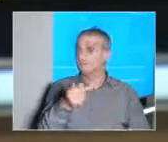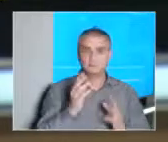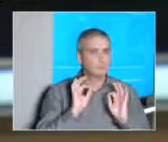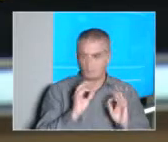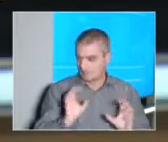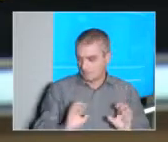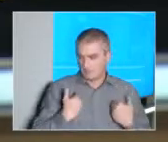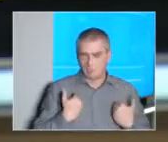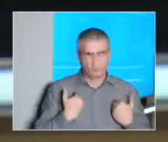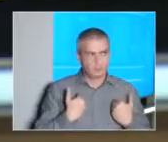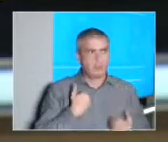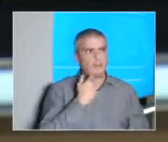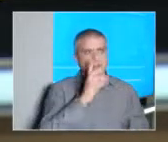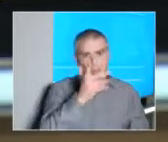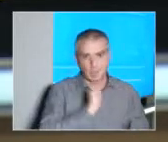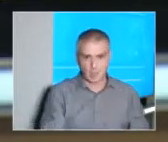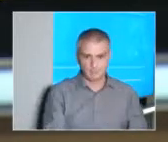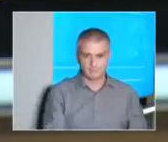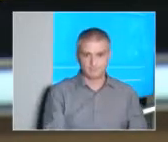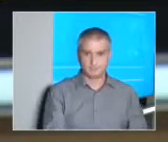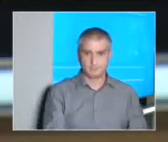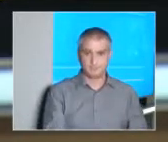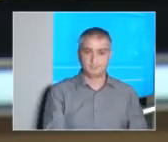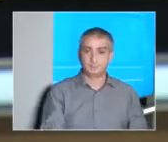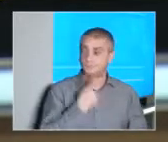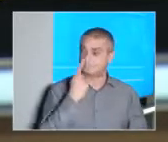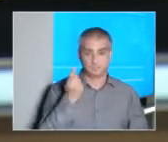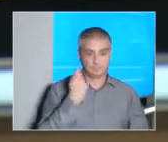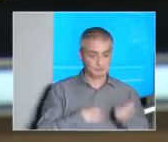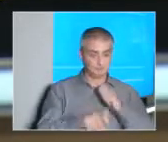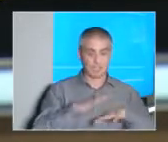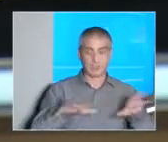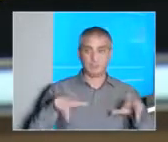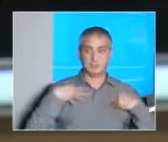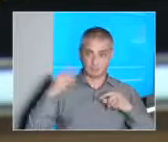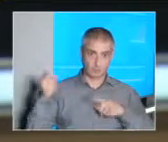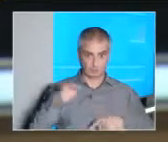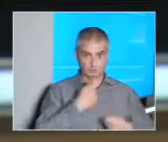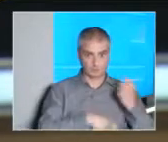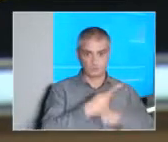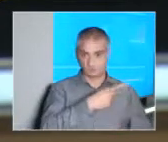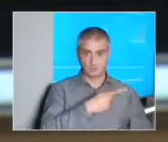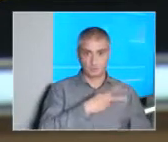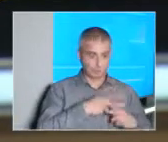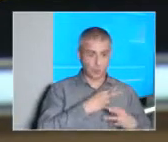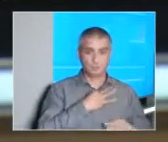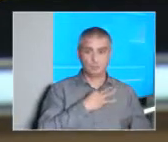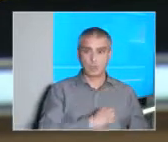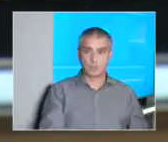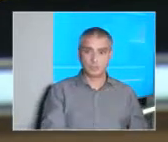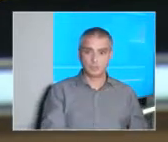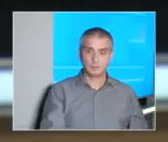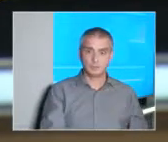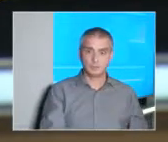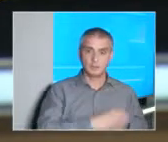שבאמת מכעיס אותי. אני אסביר לך למה. גמרו לספסר באדמות של שדה דוב, מתחילים לספסר לי בחולים שלנו. אתה